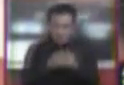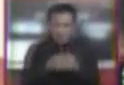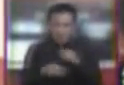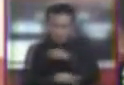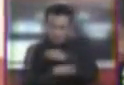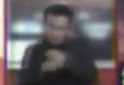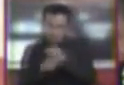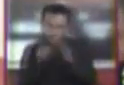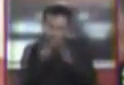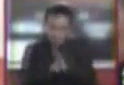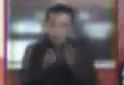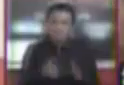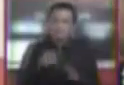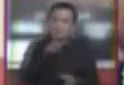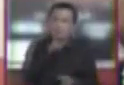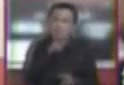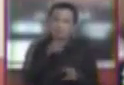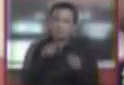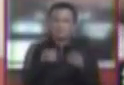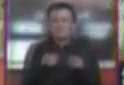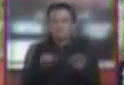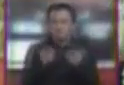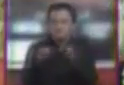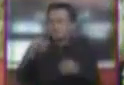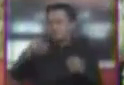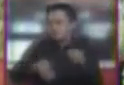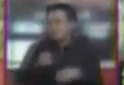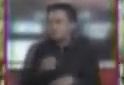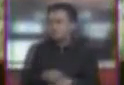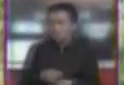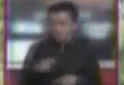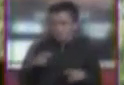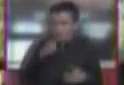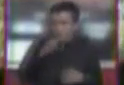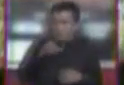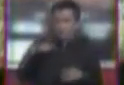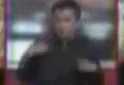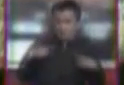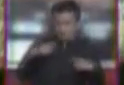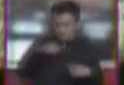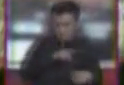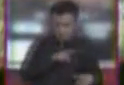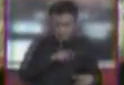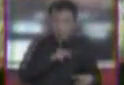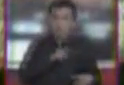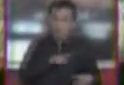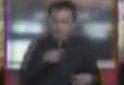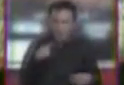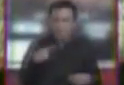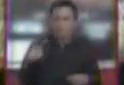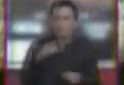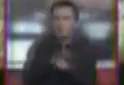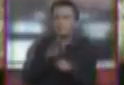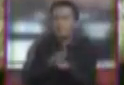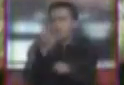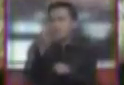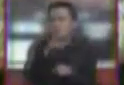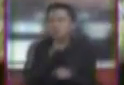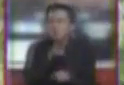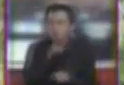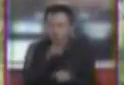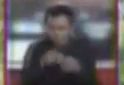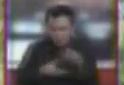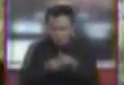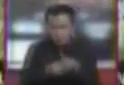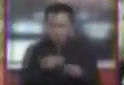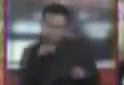at homicide ang mga sospek. Batay sa record ng Laguna PNP, merong pang nakabingbing kasong rape ang apat na sospek at ito